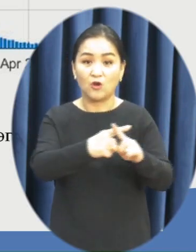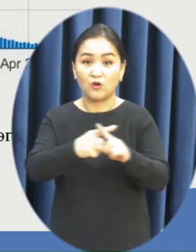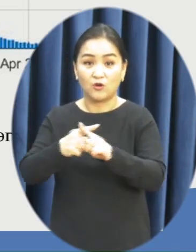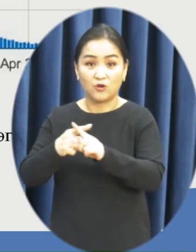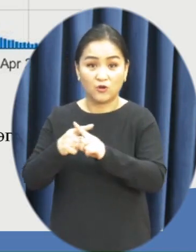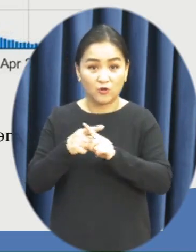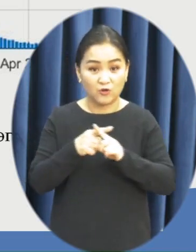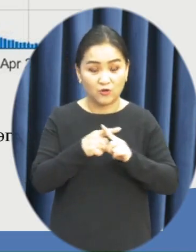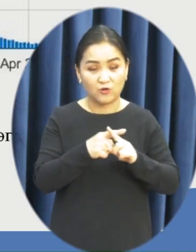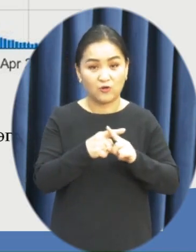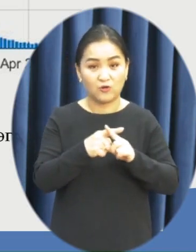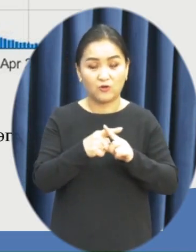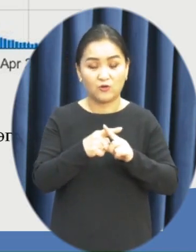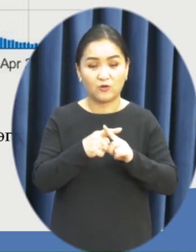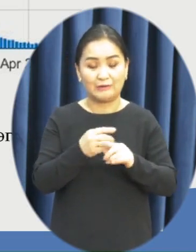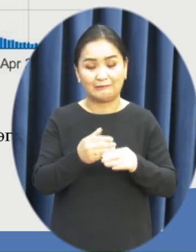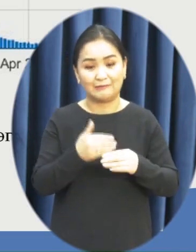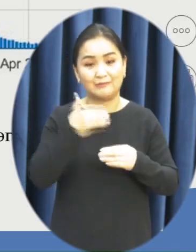སུག